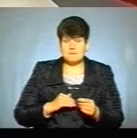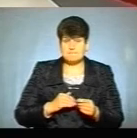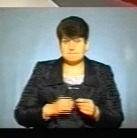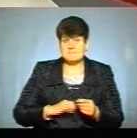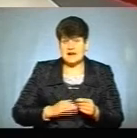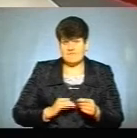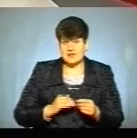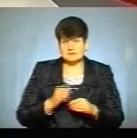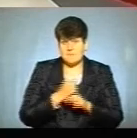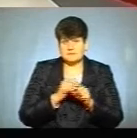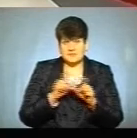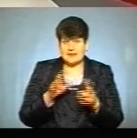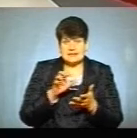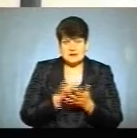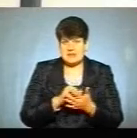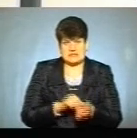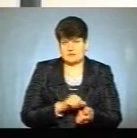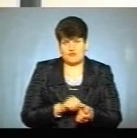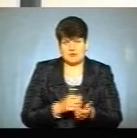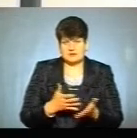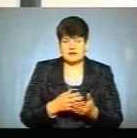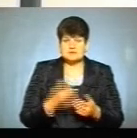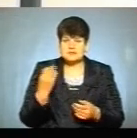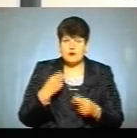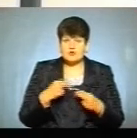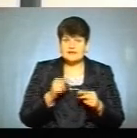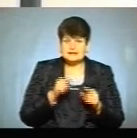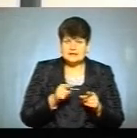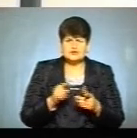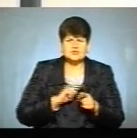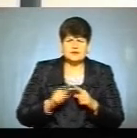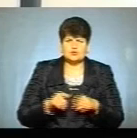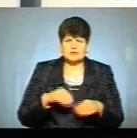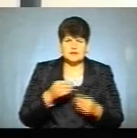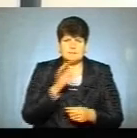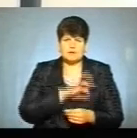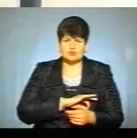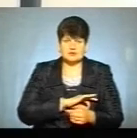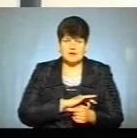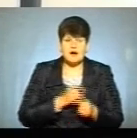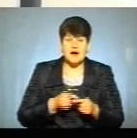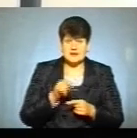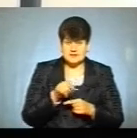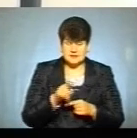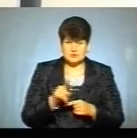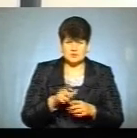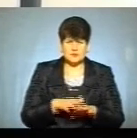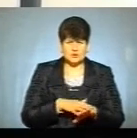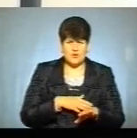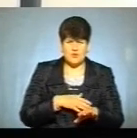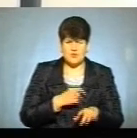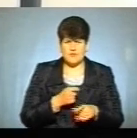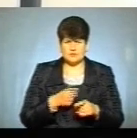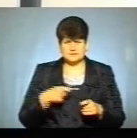Тобто, тому що це їм цікавіше продавати те, що швидко приносить прибуток. А те, що з цим треба десь довше возитися,